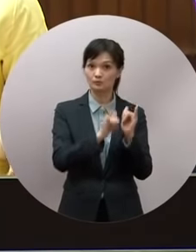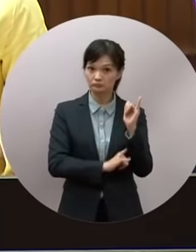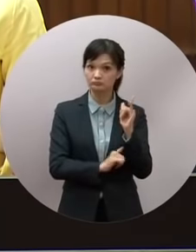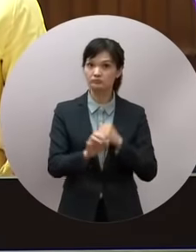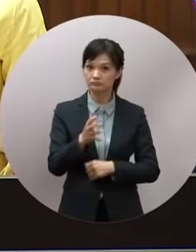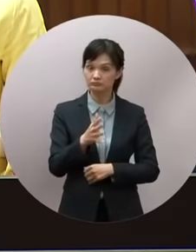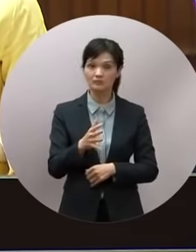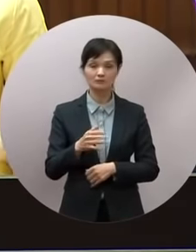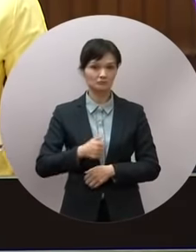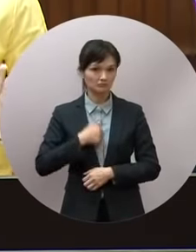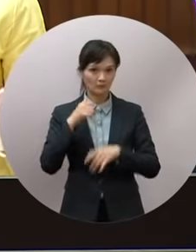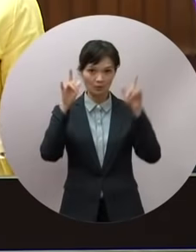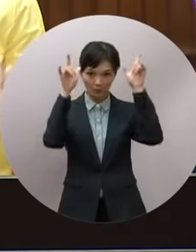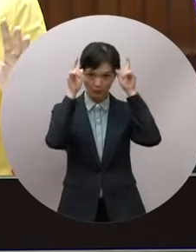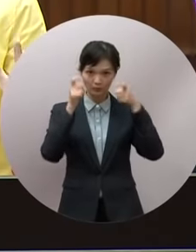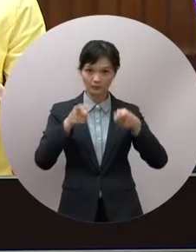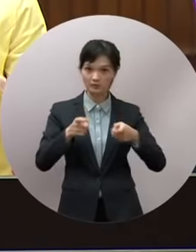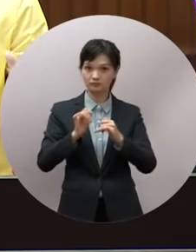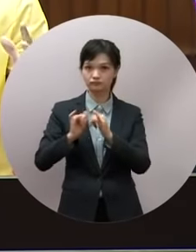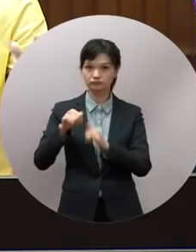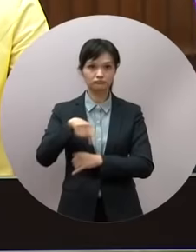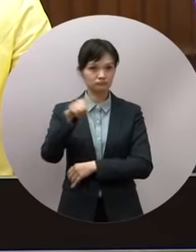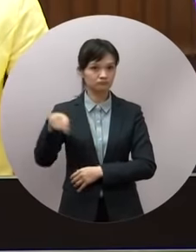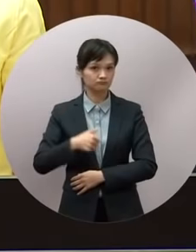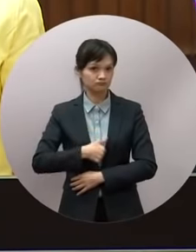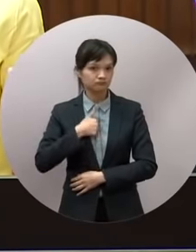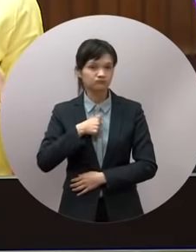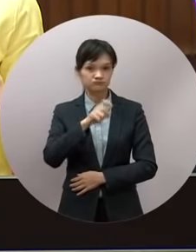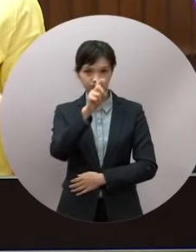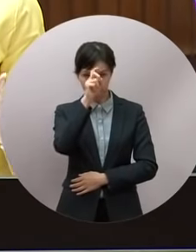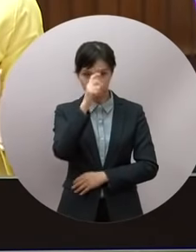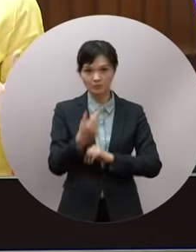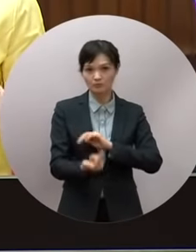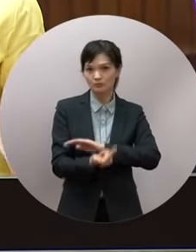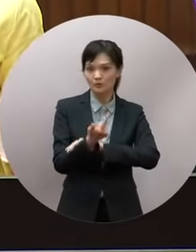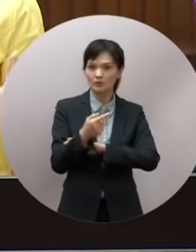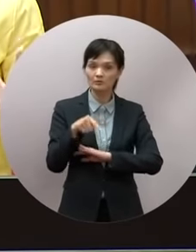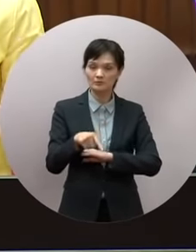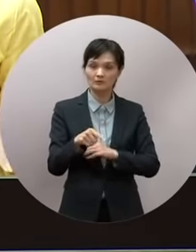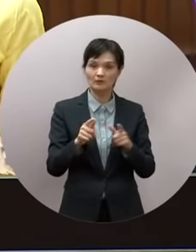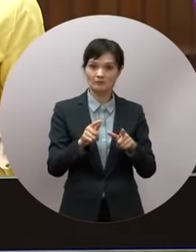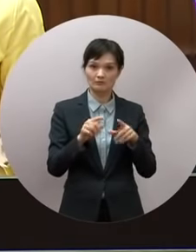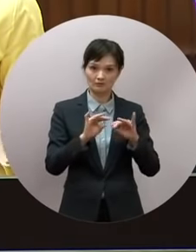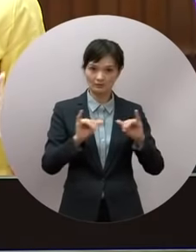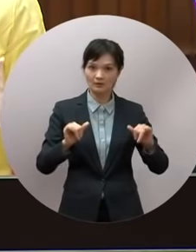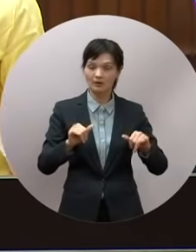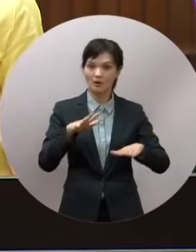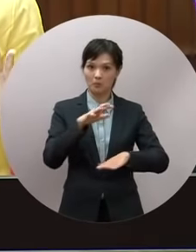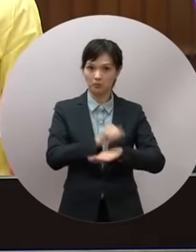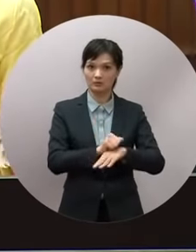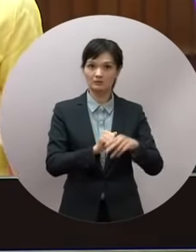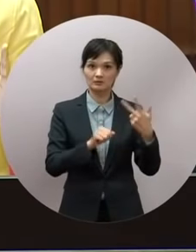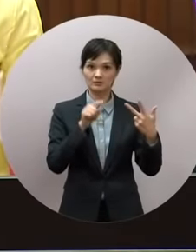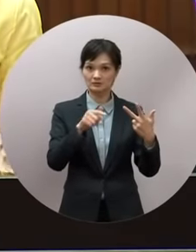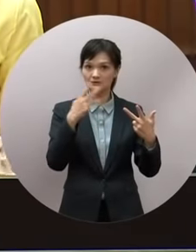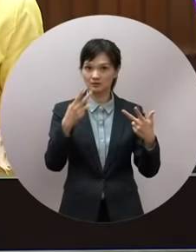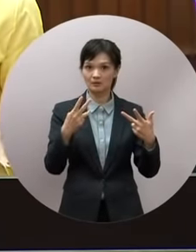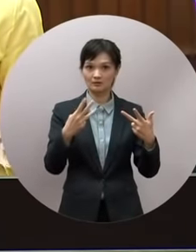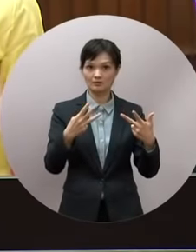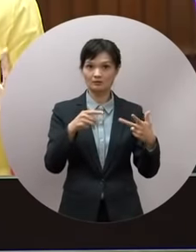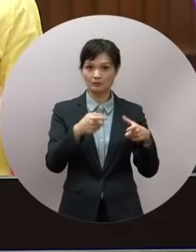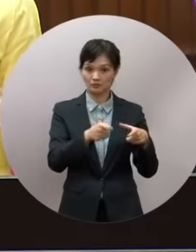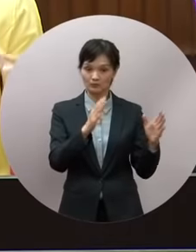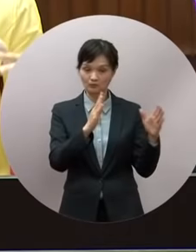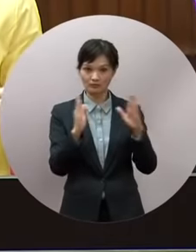陆港的民众真的非常的期待这一块这么占地7.3公顷这么广大的土地可以好好的运